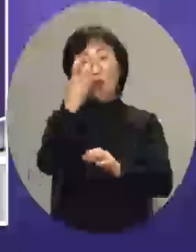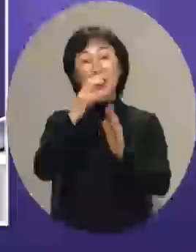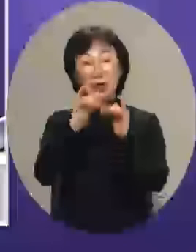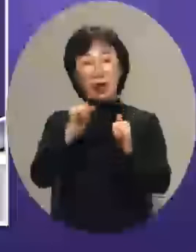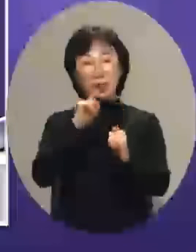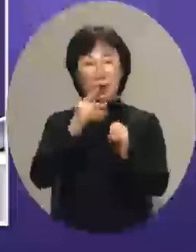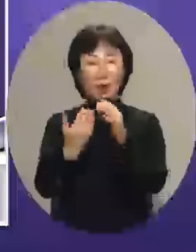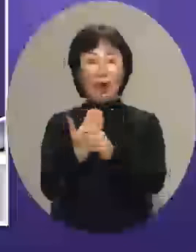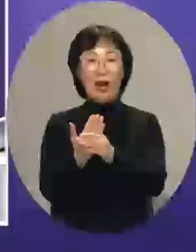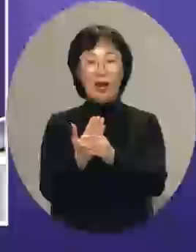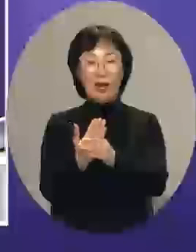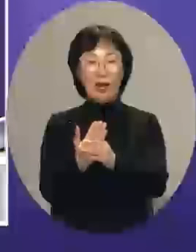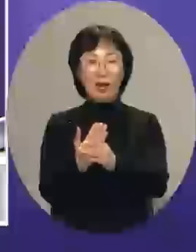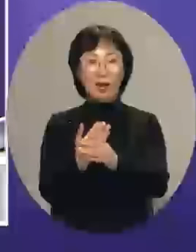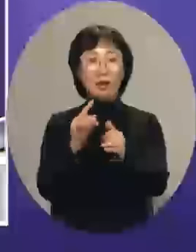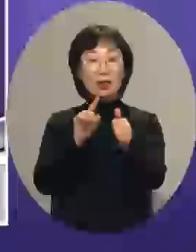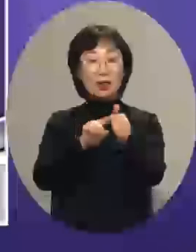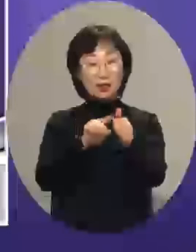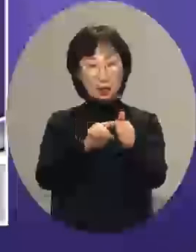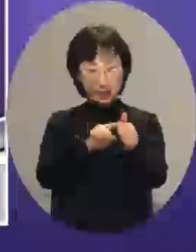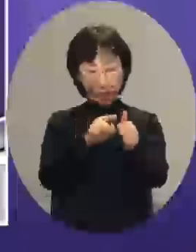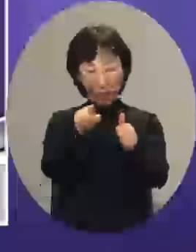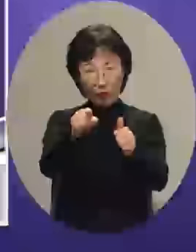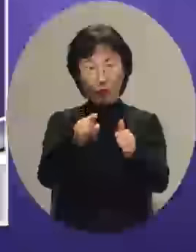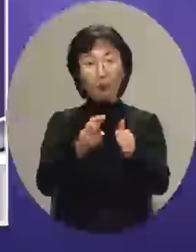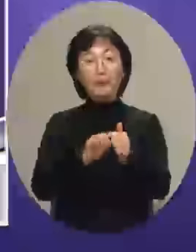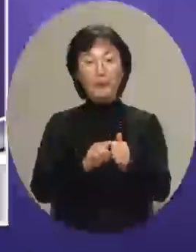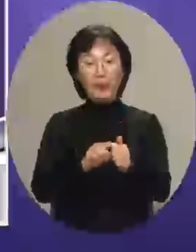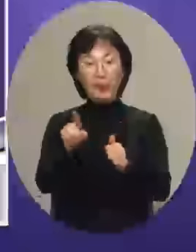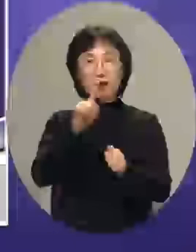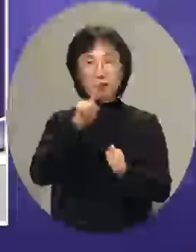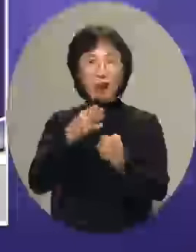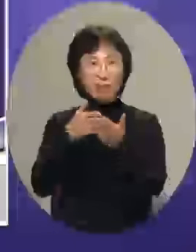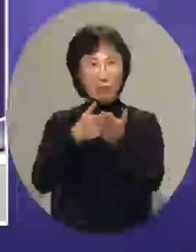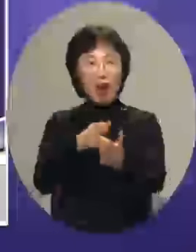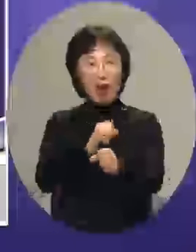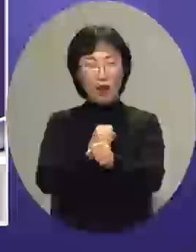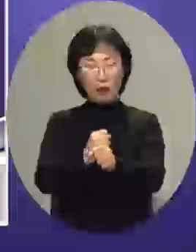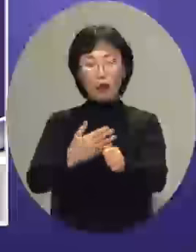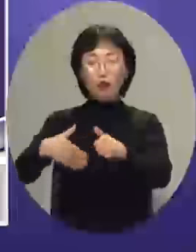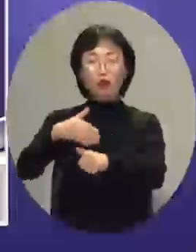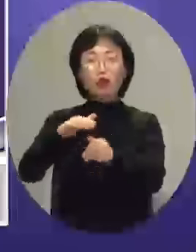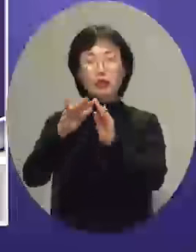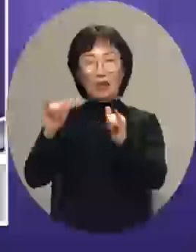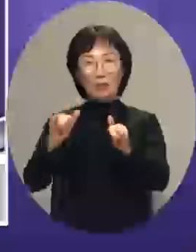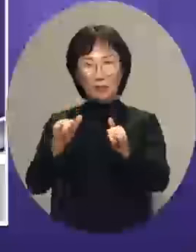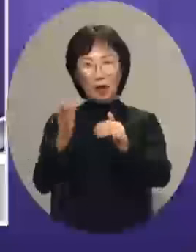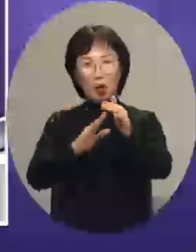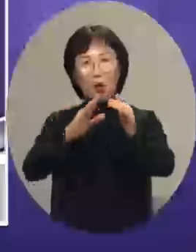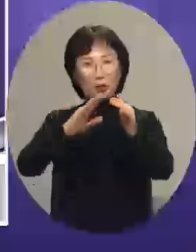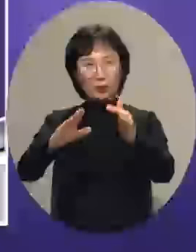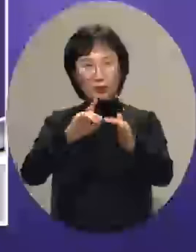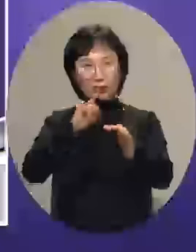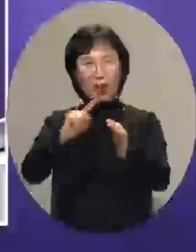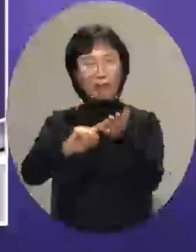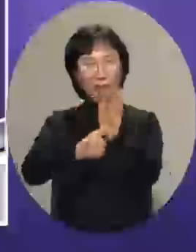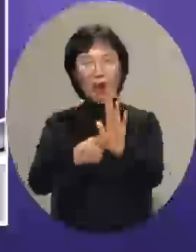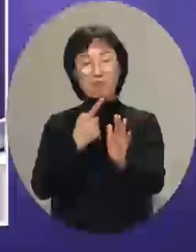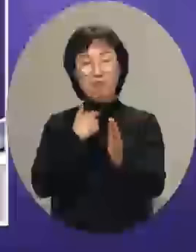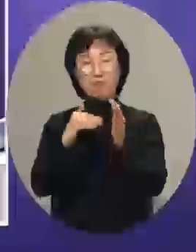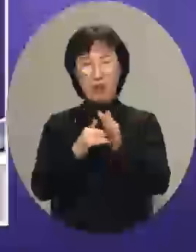했거든요. 아무리 이성윤 후보가 그렇게 주장을 해도 이 주위에 있는 분들이 이렇게 공식적으로 발표한 내용이 있단